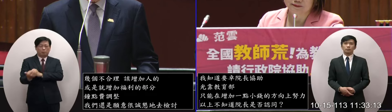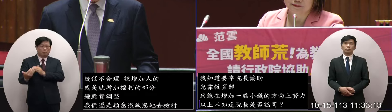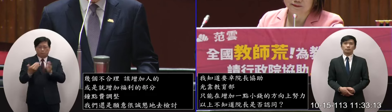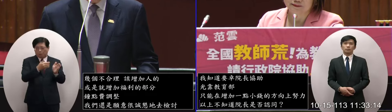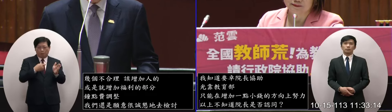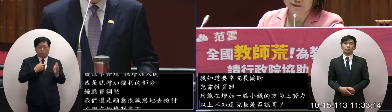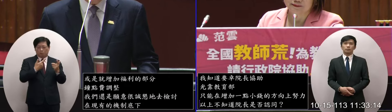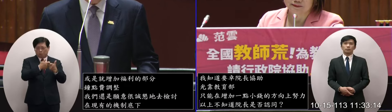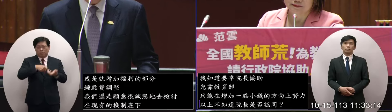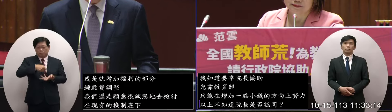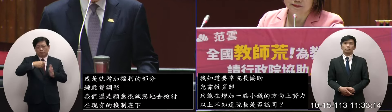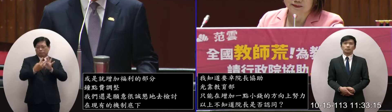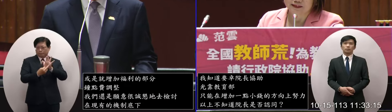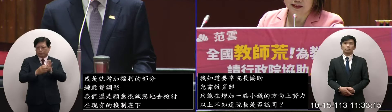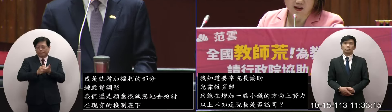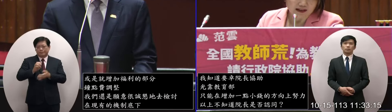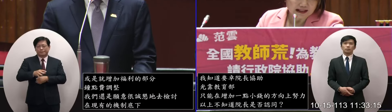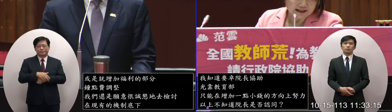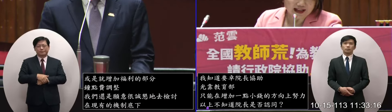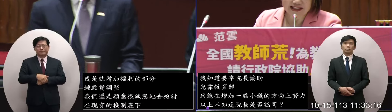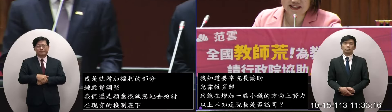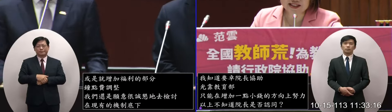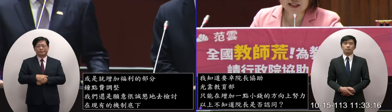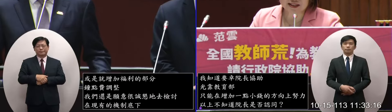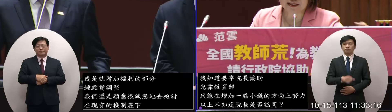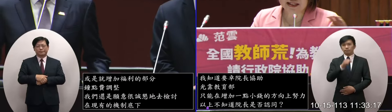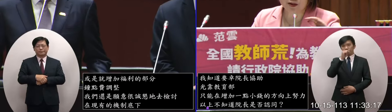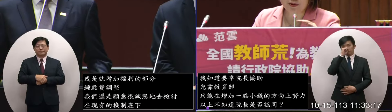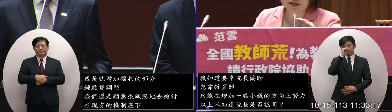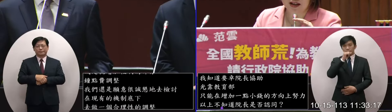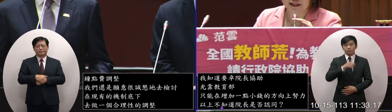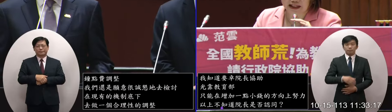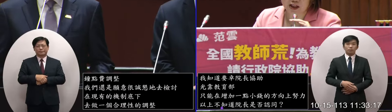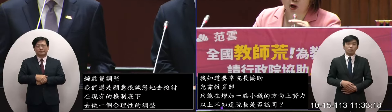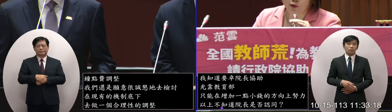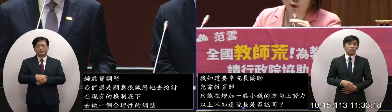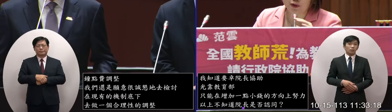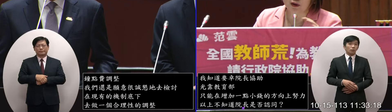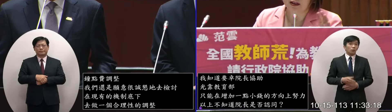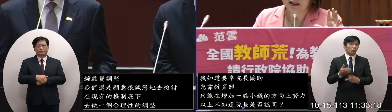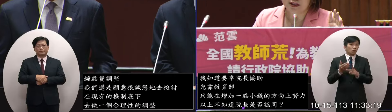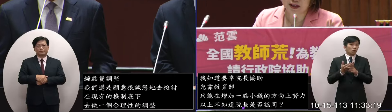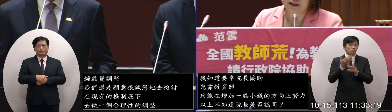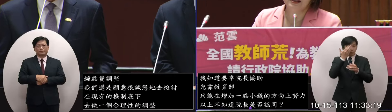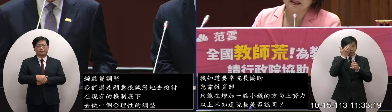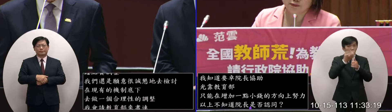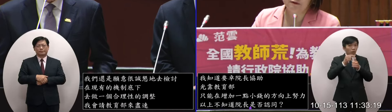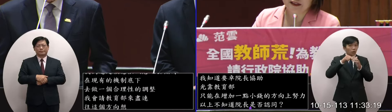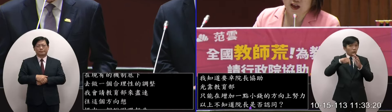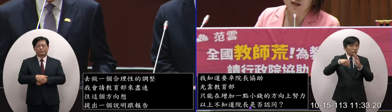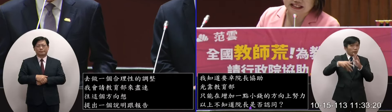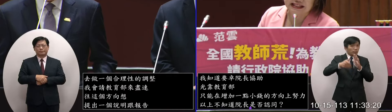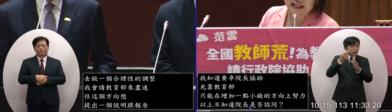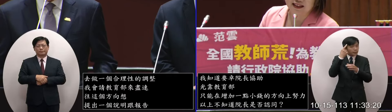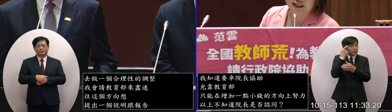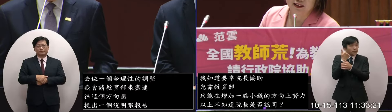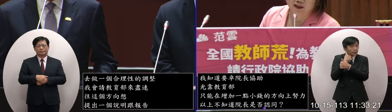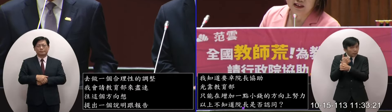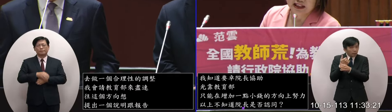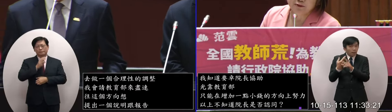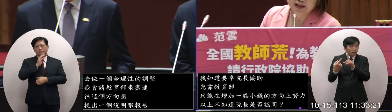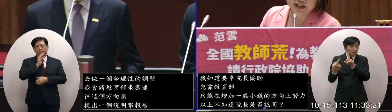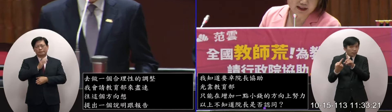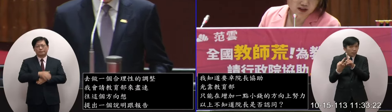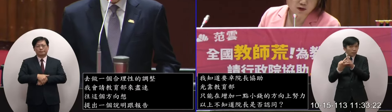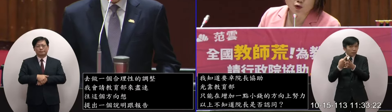个方向想，来提出一个说明跟报告。 好，那还是请院长也考虑哦， 人力的部分也要增加了， 是